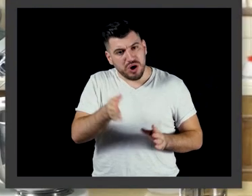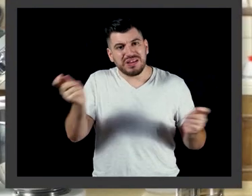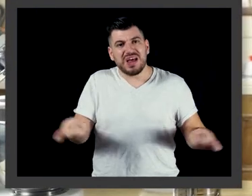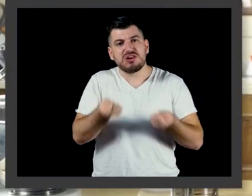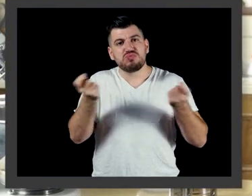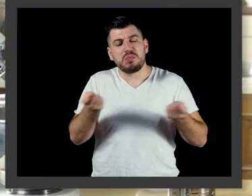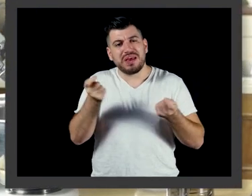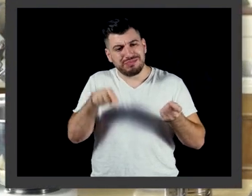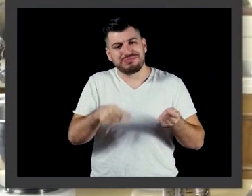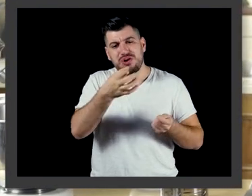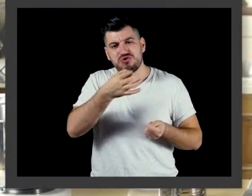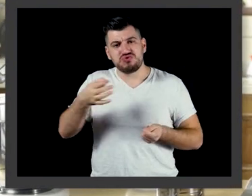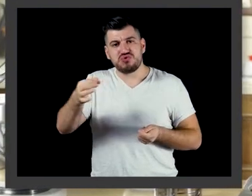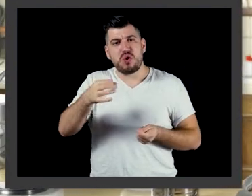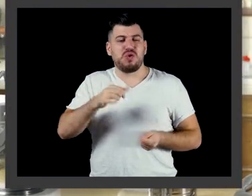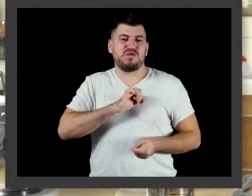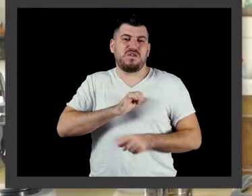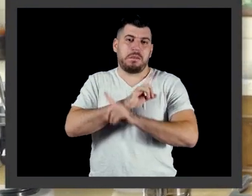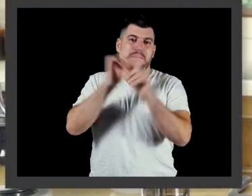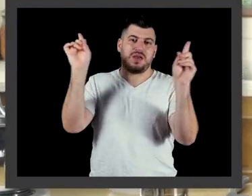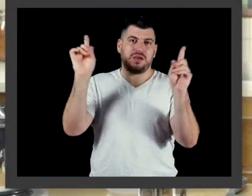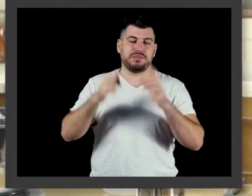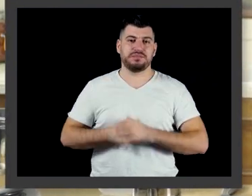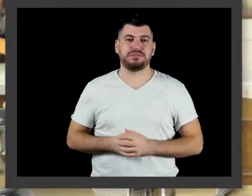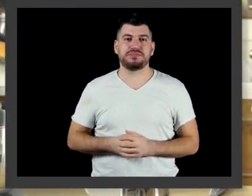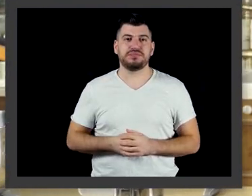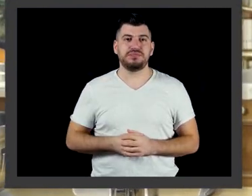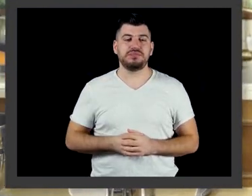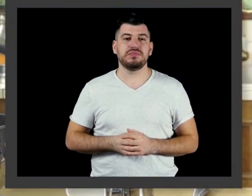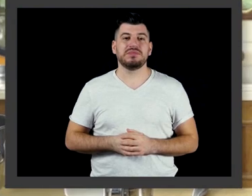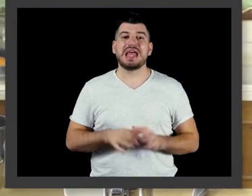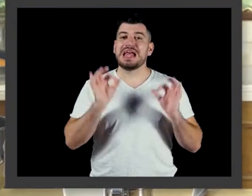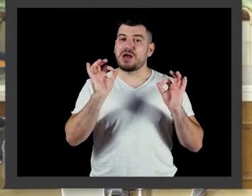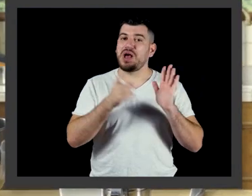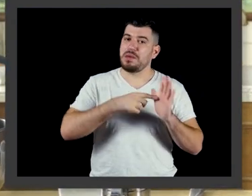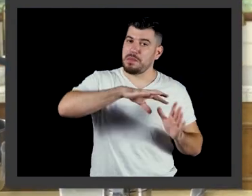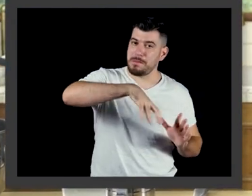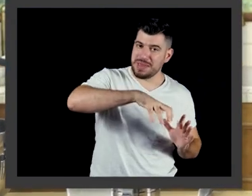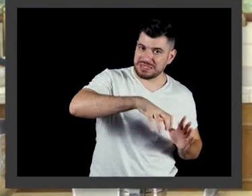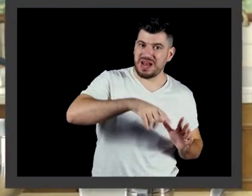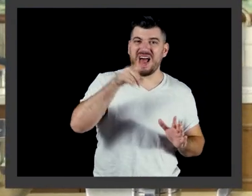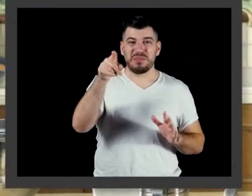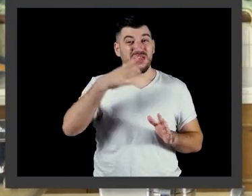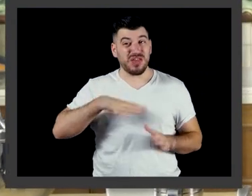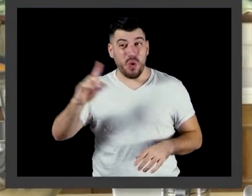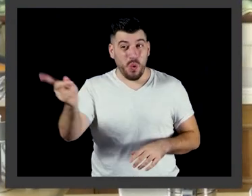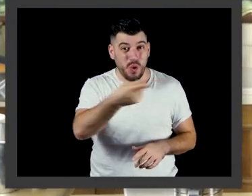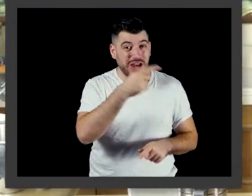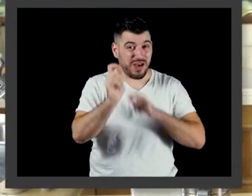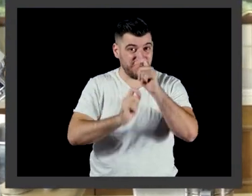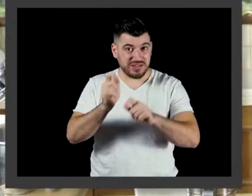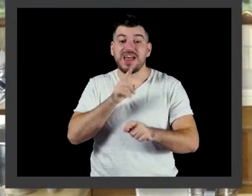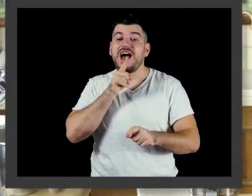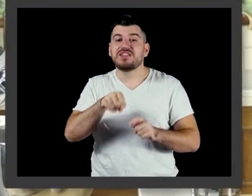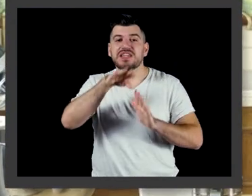πρόβλημα. Βέβαια, τώρα τη γέμιση θα μπορούσαμε να την κάνουμε στο μίξερ, αλλά επειδή όλοι μα όλοι θέλουν να κάνετε αυτή τη συνταγή, γι' αυτό το λόγο τα κάνω και εγώ σε μπολ,